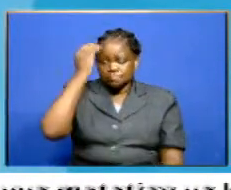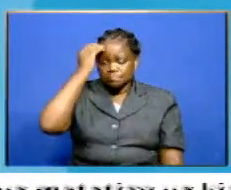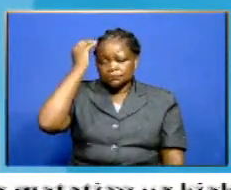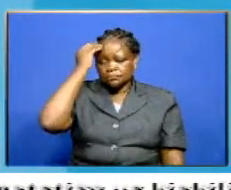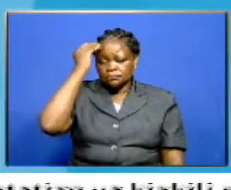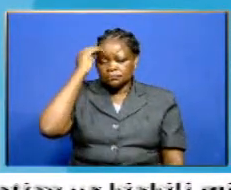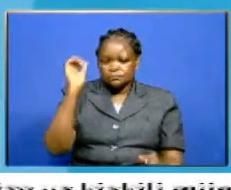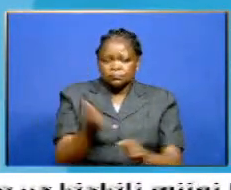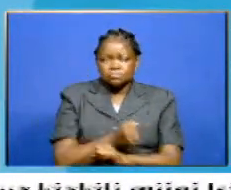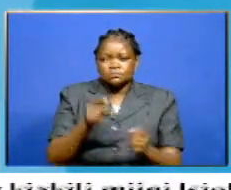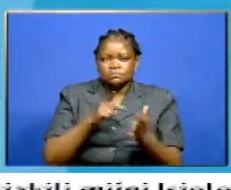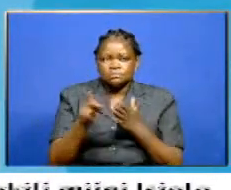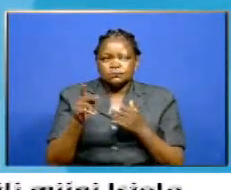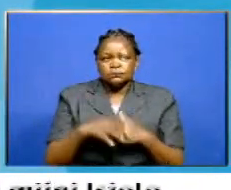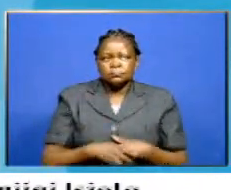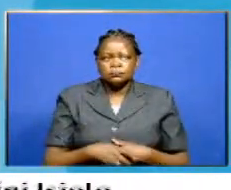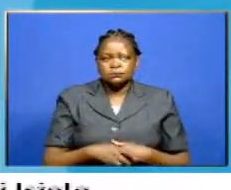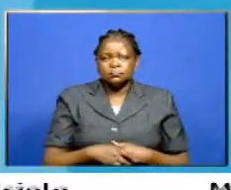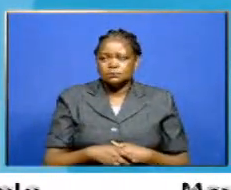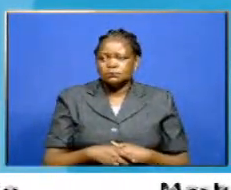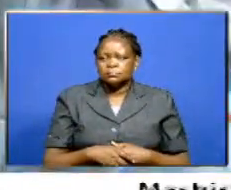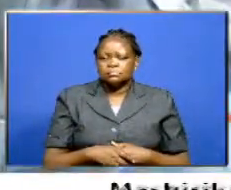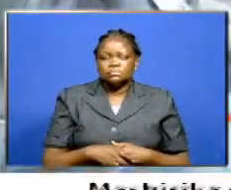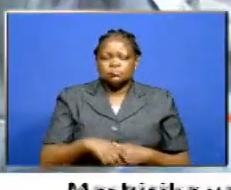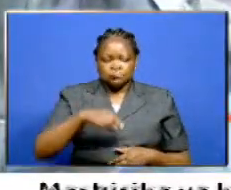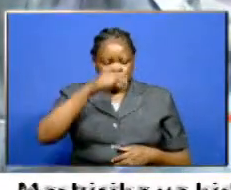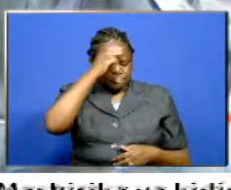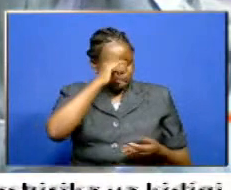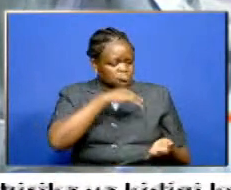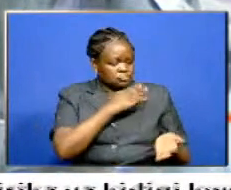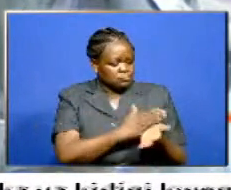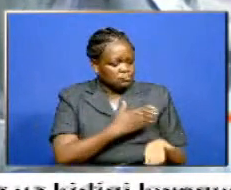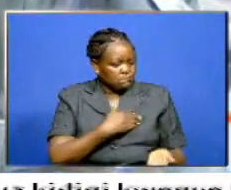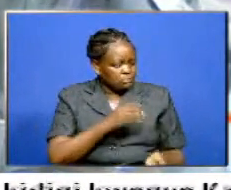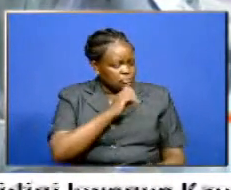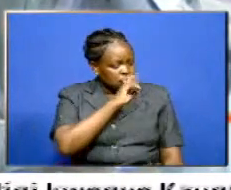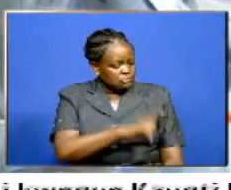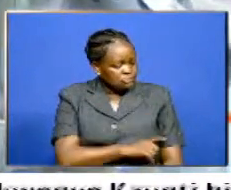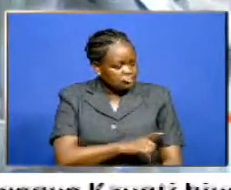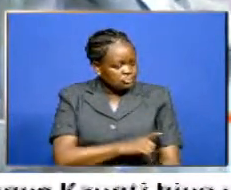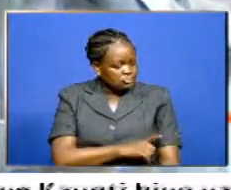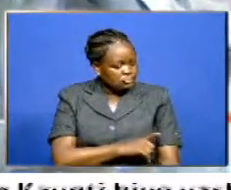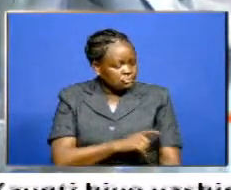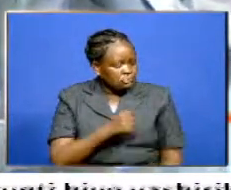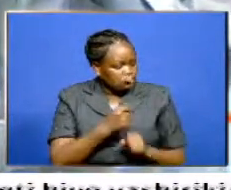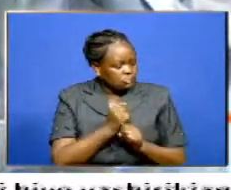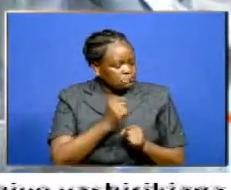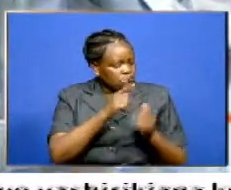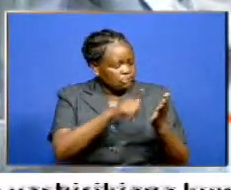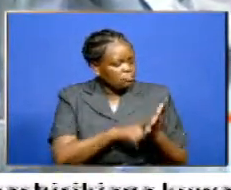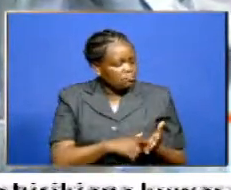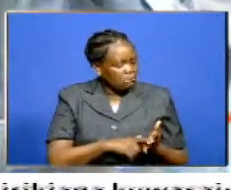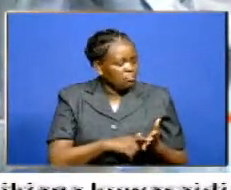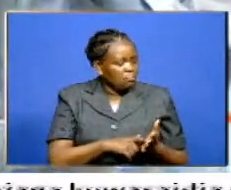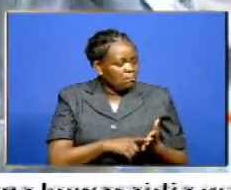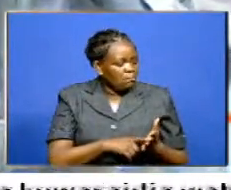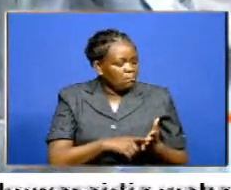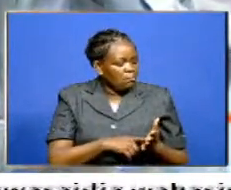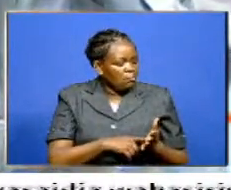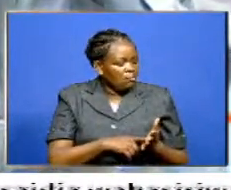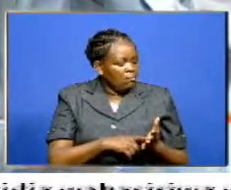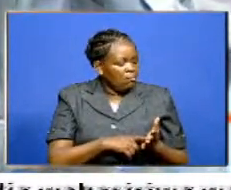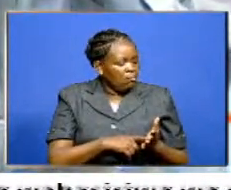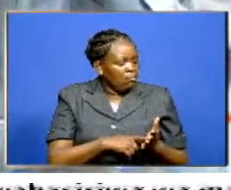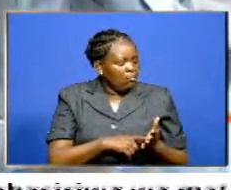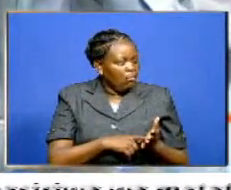hawezi kulipa. Kigoli, serikali ina uwezo huo sasa hivi wa kufanya mkopo huu uwe ni kama ruzuku ile badili